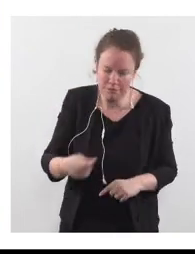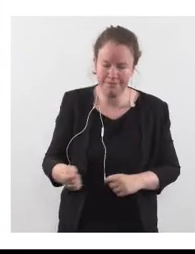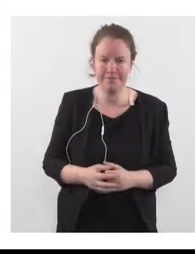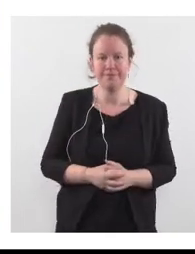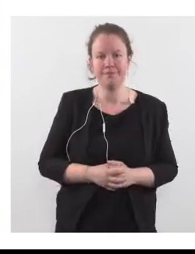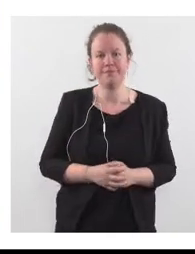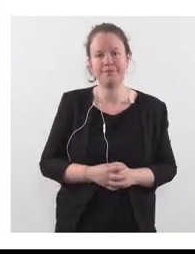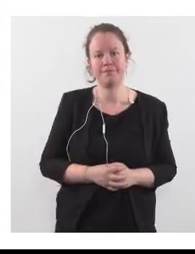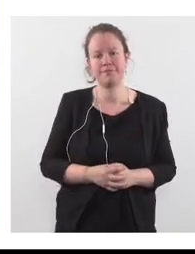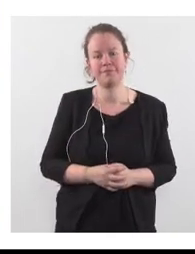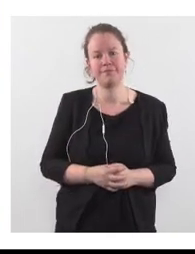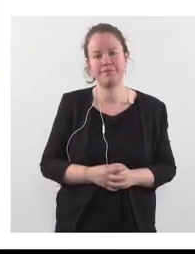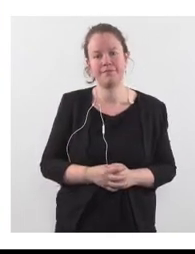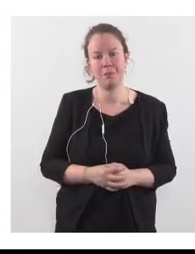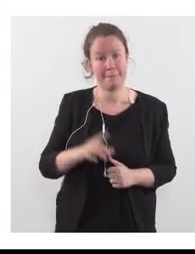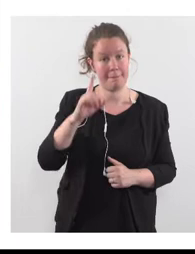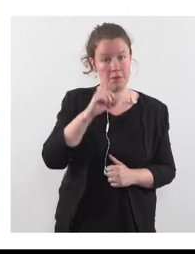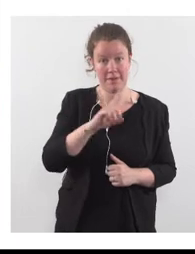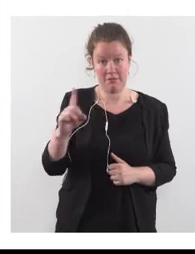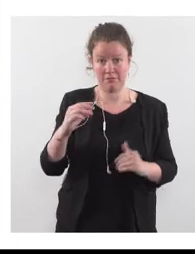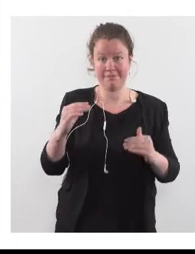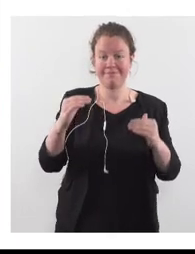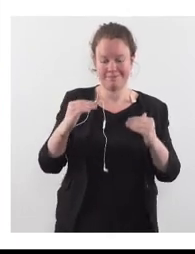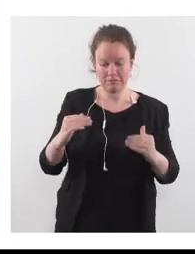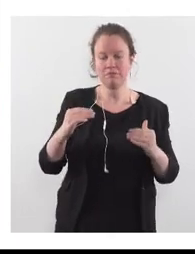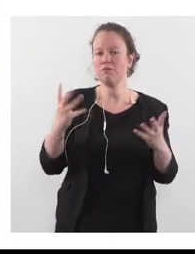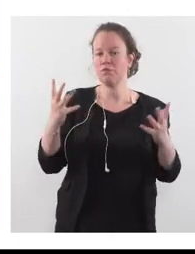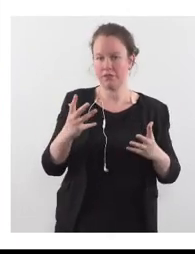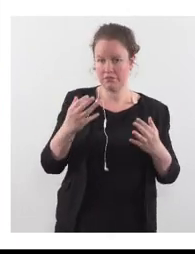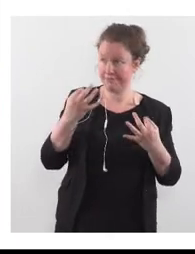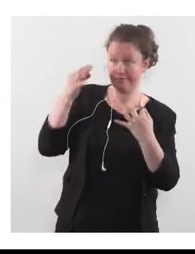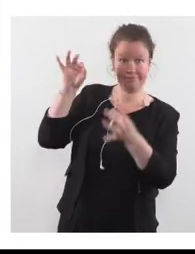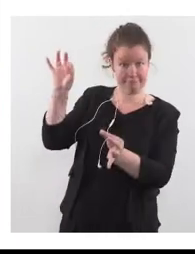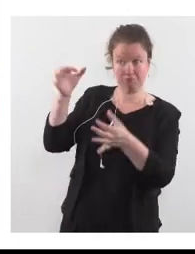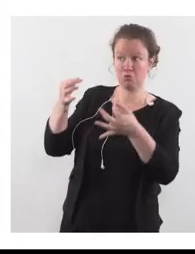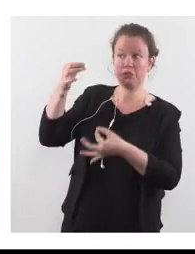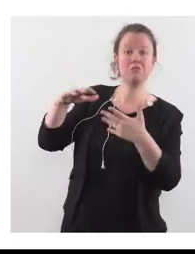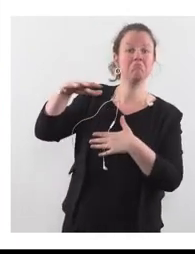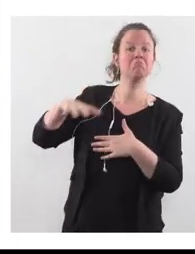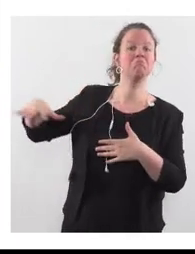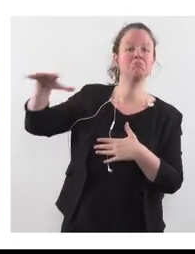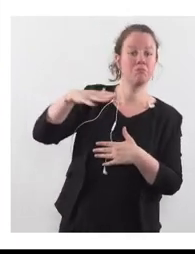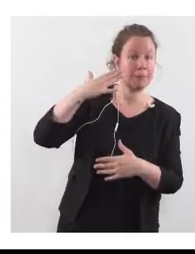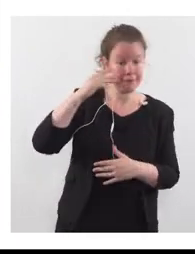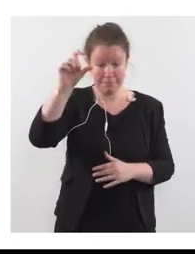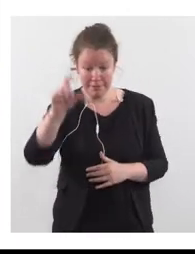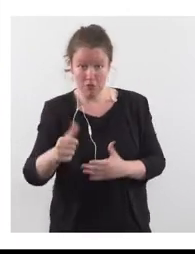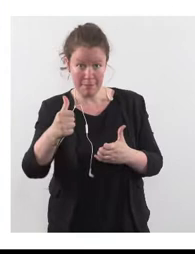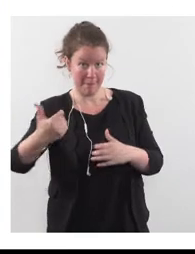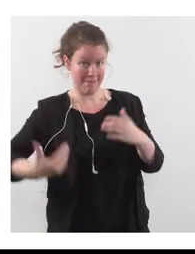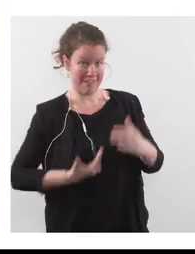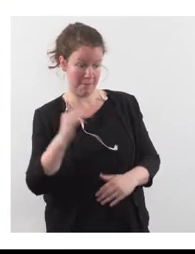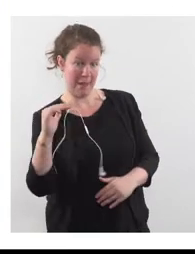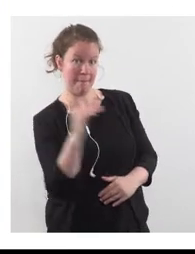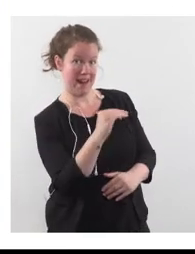temps, éventuellement, nous pouvons intervenir devant les juridictions compétentes si le réclamant, d'ailleurs, les a saisies parallèlement.